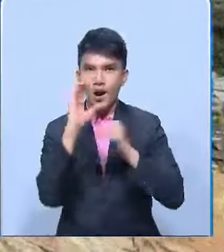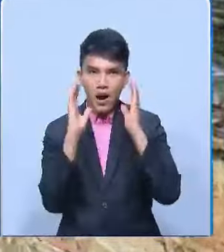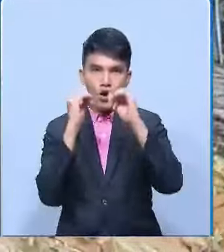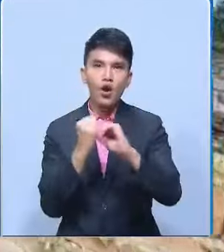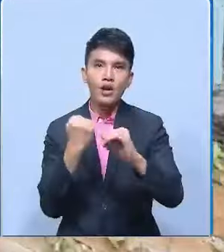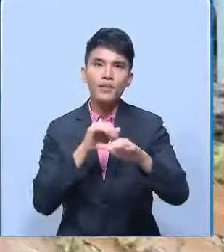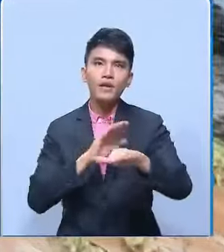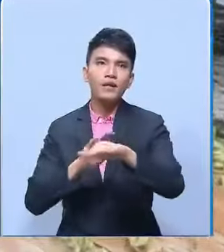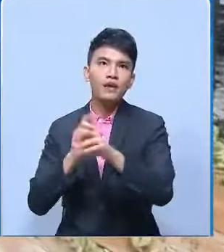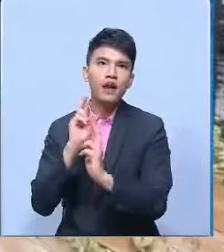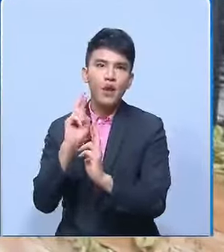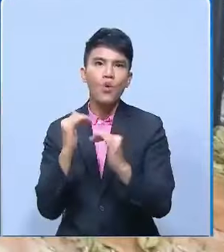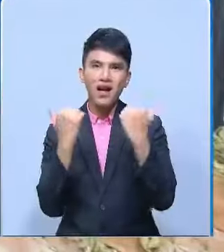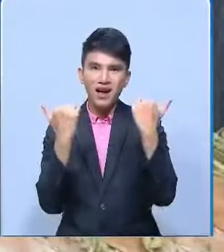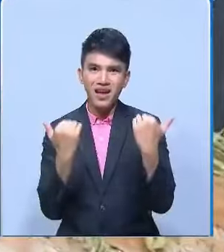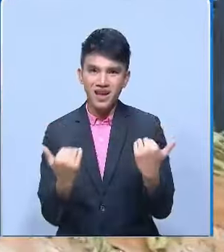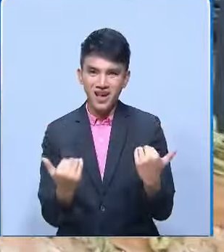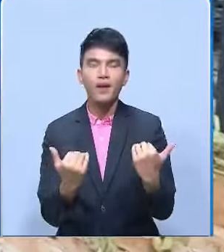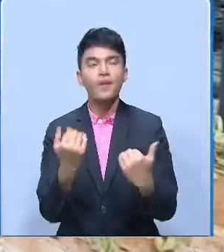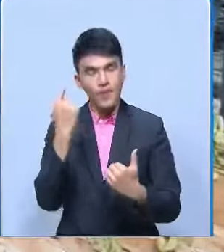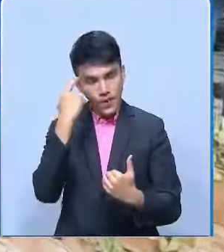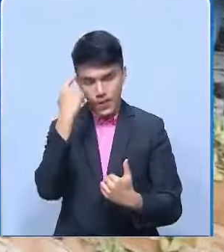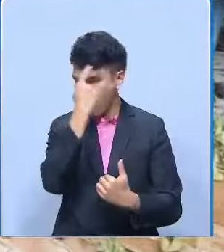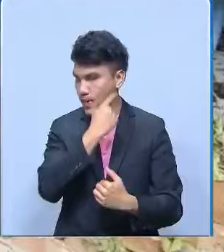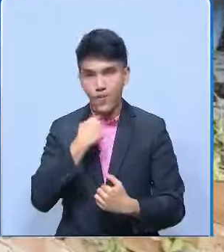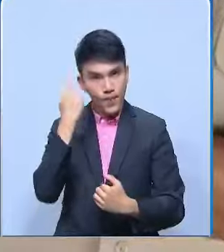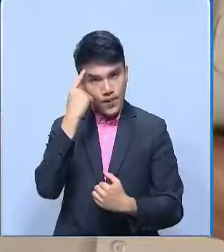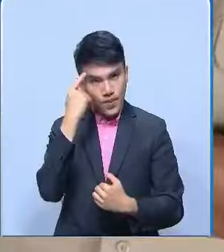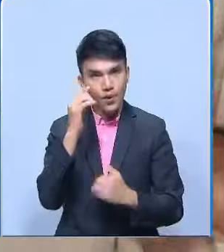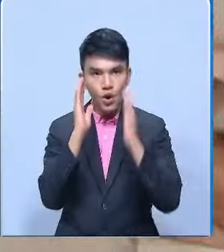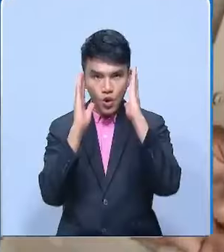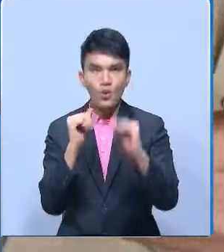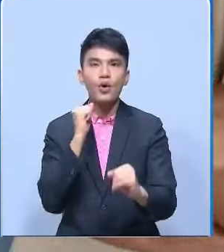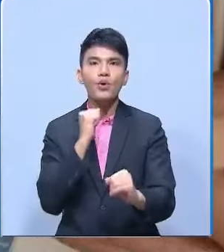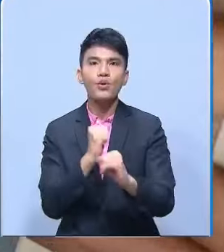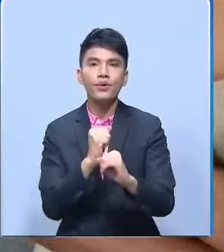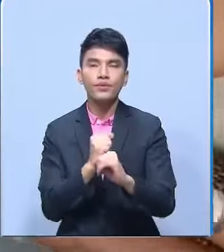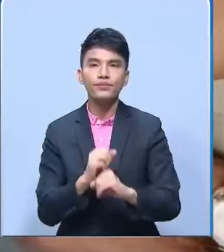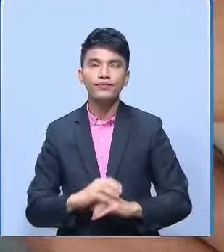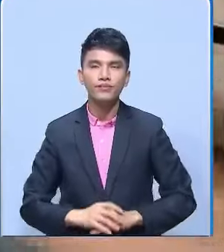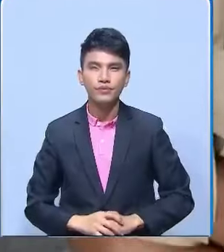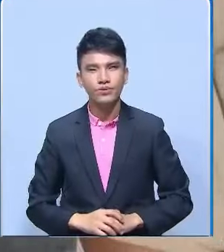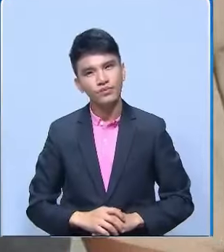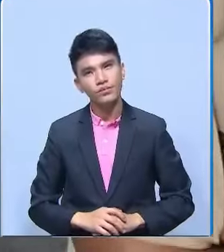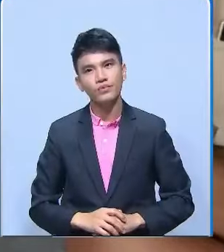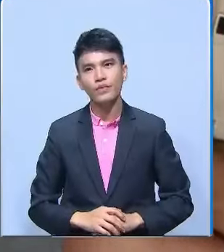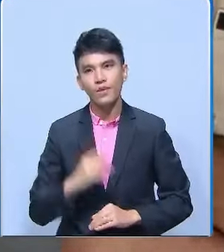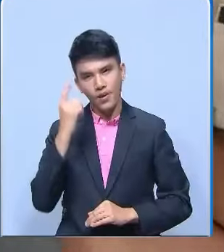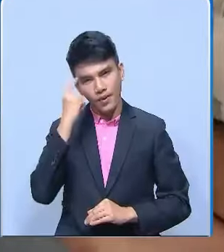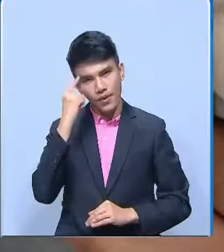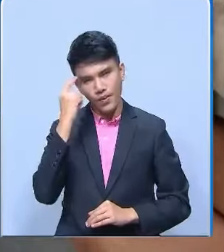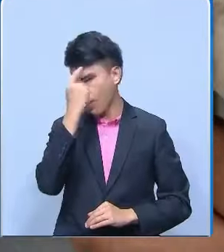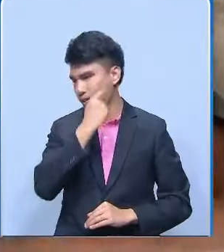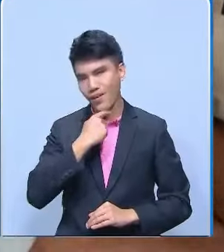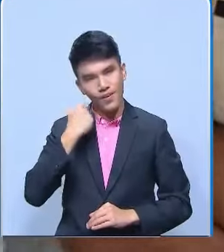และเตือนภัยให้ระวังตอนนี้ได้เบาะแสคนร้ายแล้วด้วยค่ะขณะที่นักการพันโรงของโรงเรียนวัดช่างทองบอกว่าพอรู้นะว่าคน